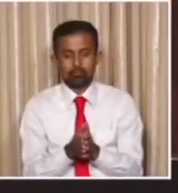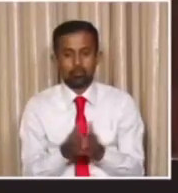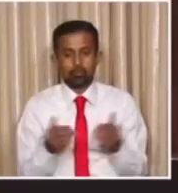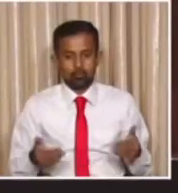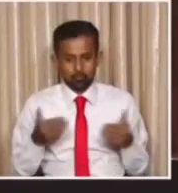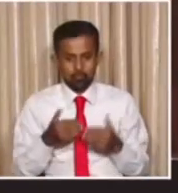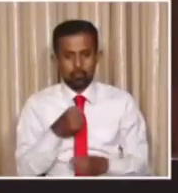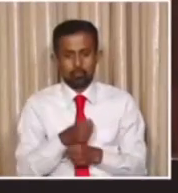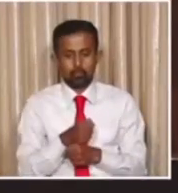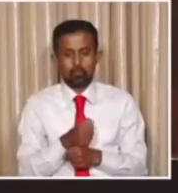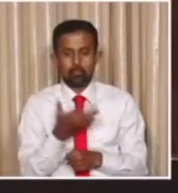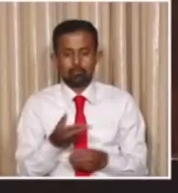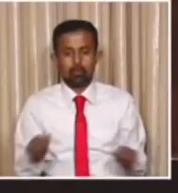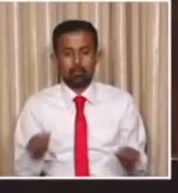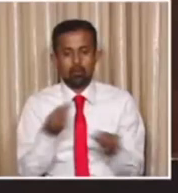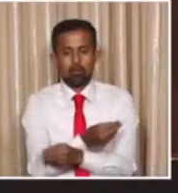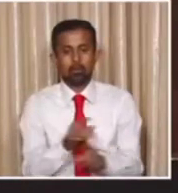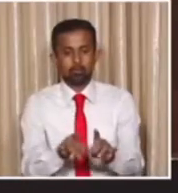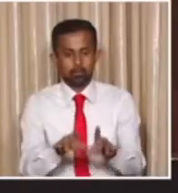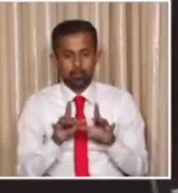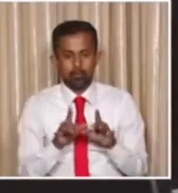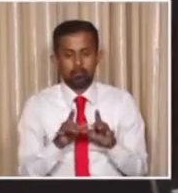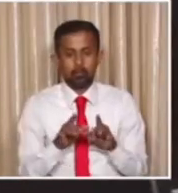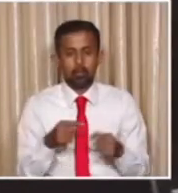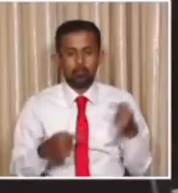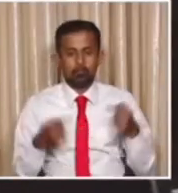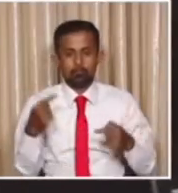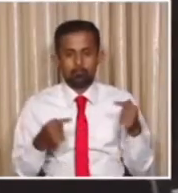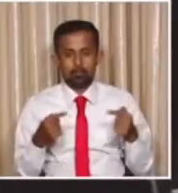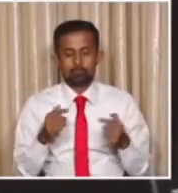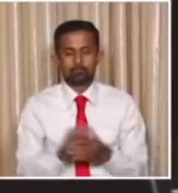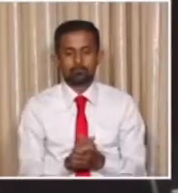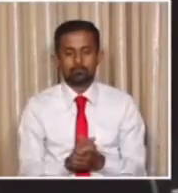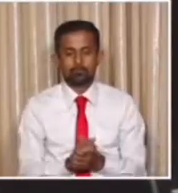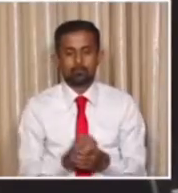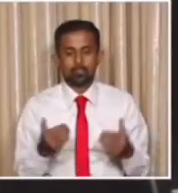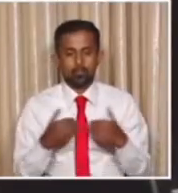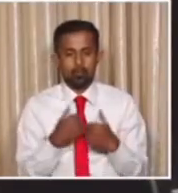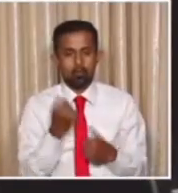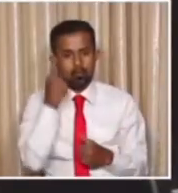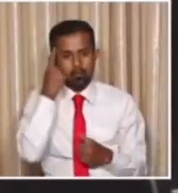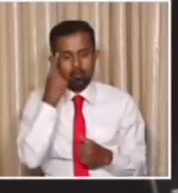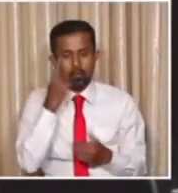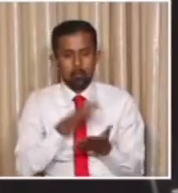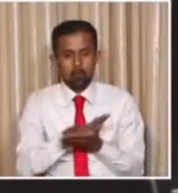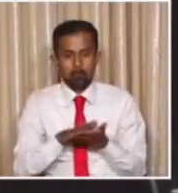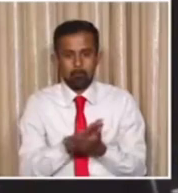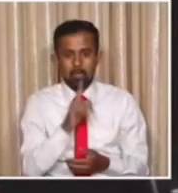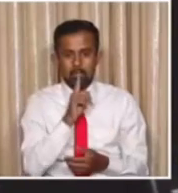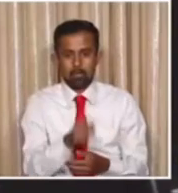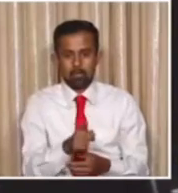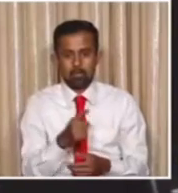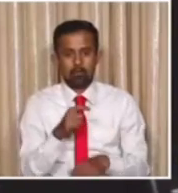වර්තමාන ආණ්ඩුව ඇති කරගෙන තියෙන එකගතාවට අදාළ මේ විවාදයේදී අපේ අදහස පැහැදිලිව ඉදිරිපත් කිරීම